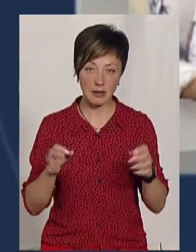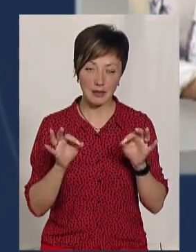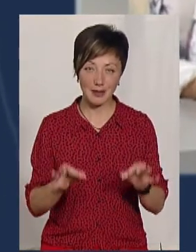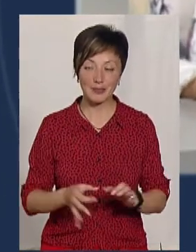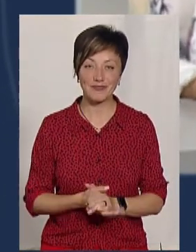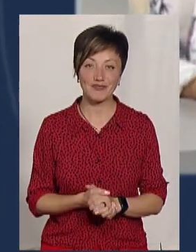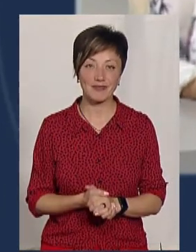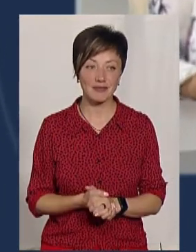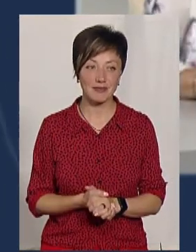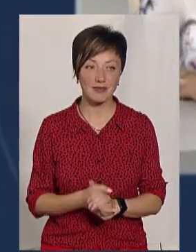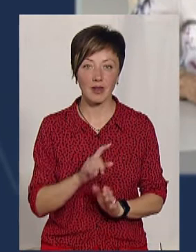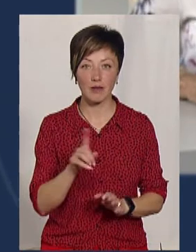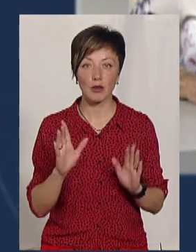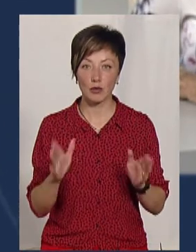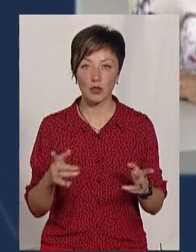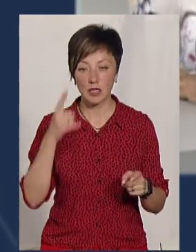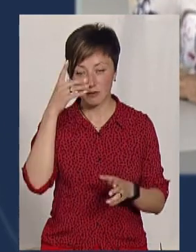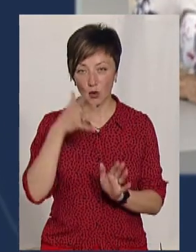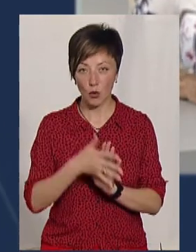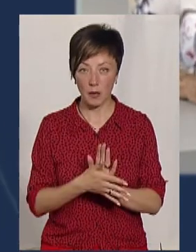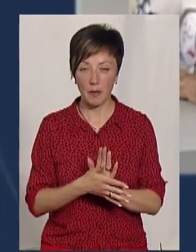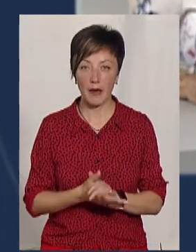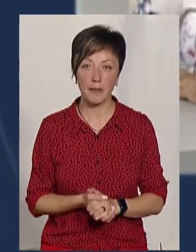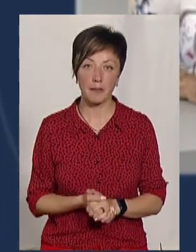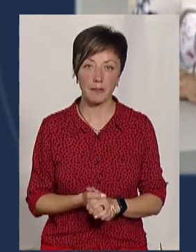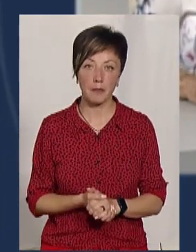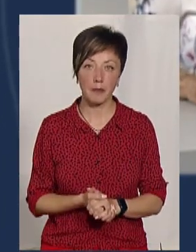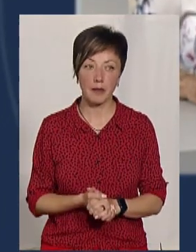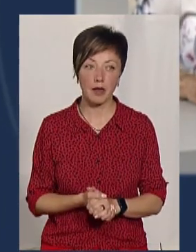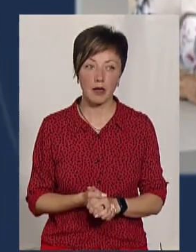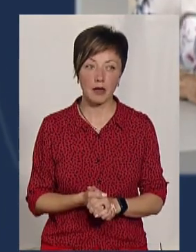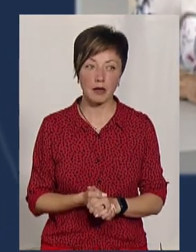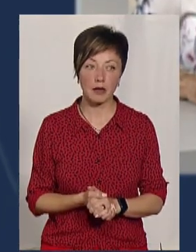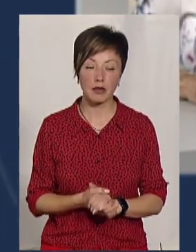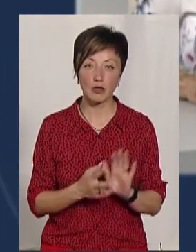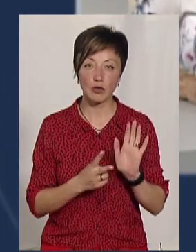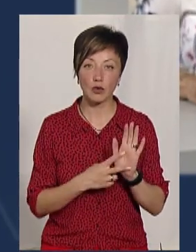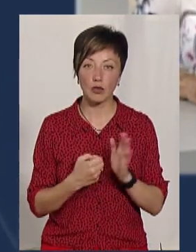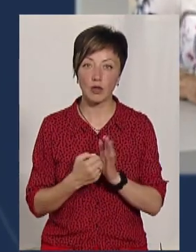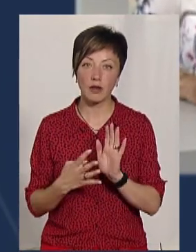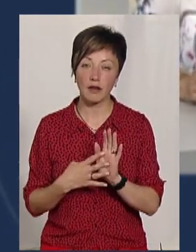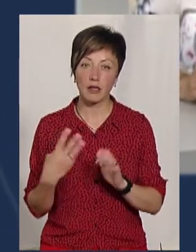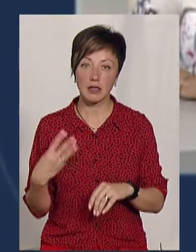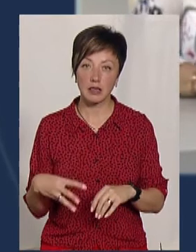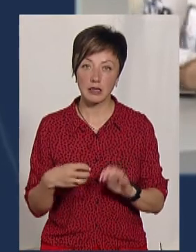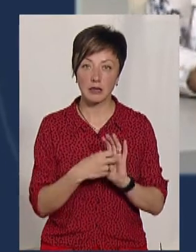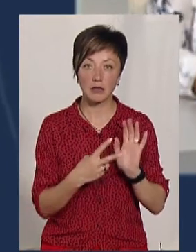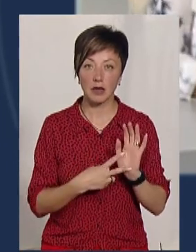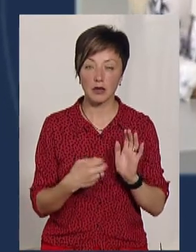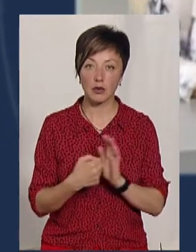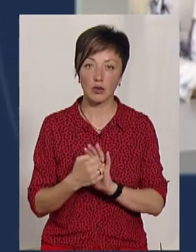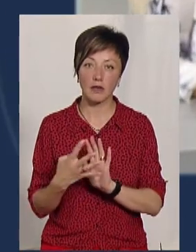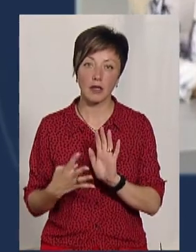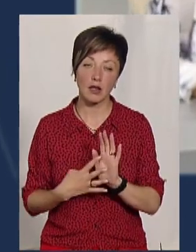дійде, і вони будуть свідомими у ті часи з 7 до 9.30 і 17